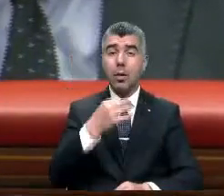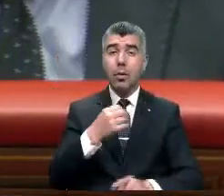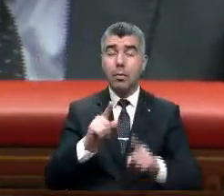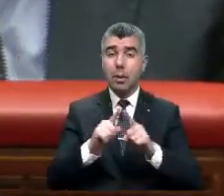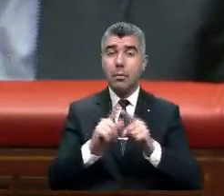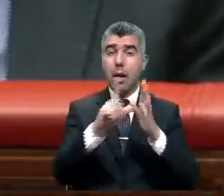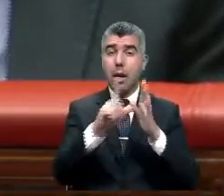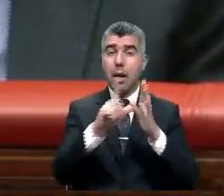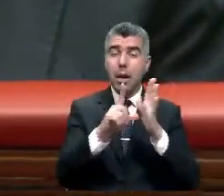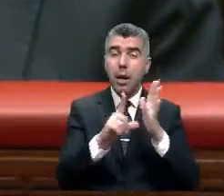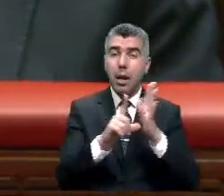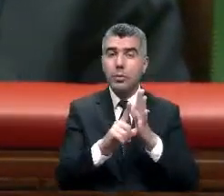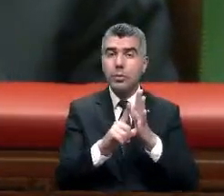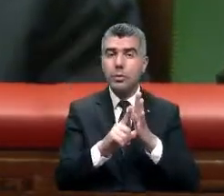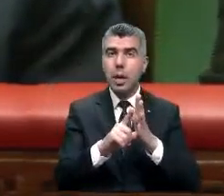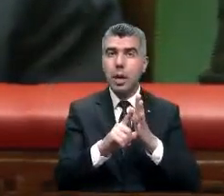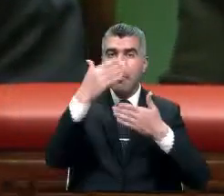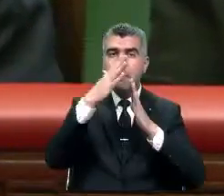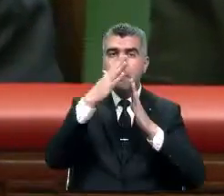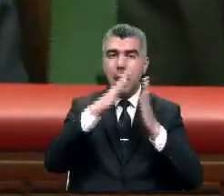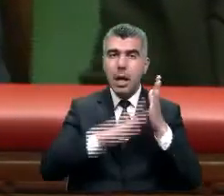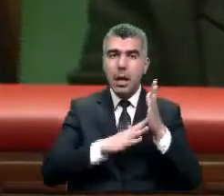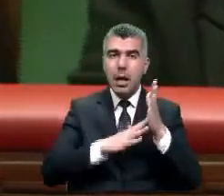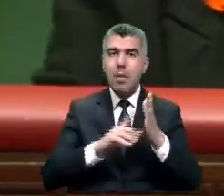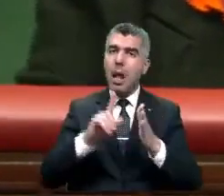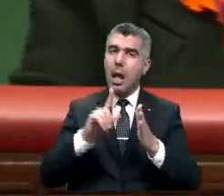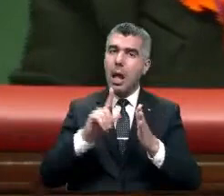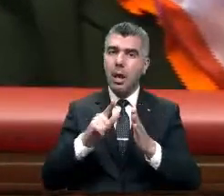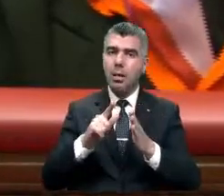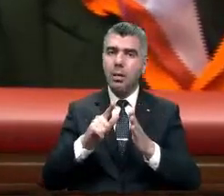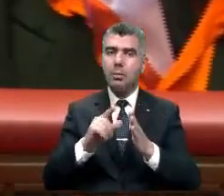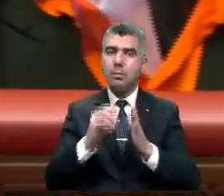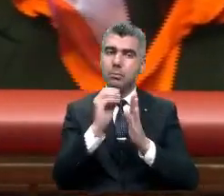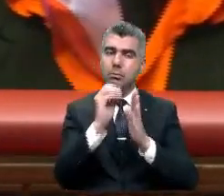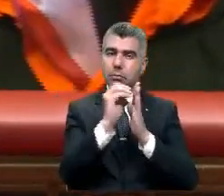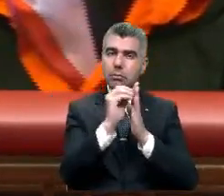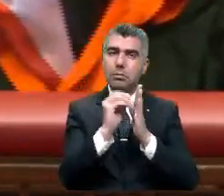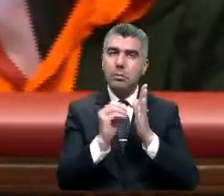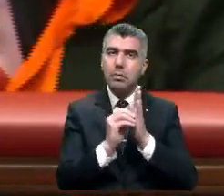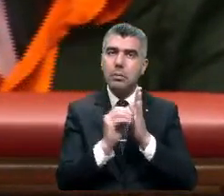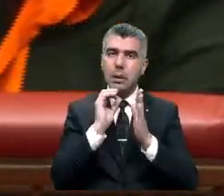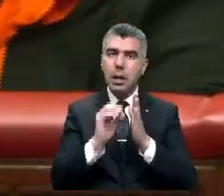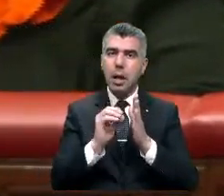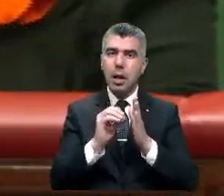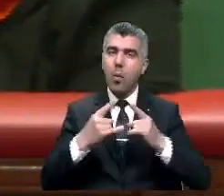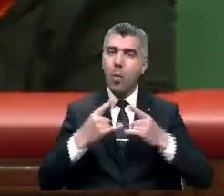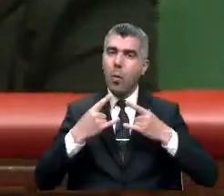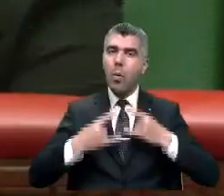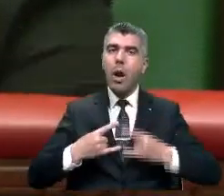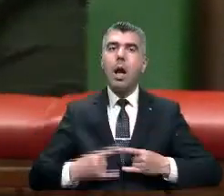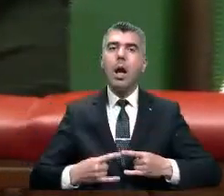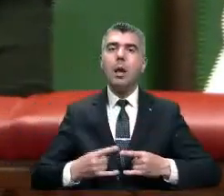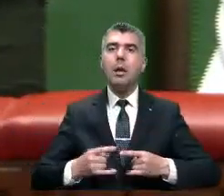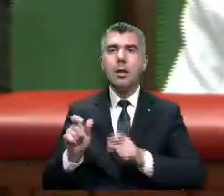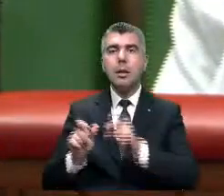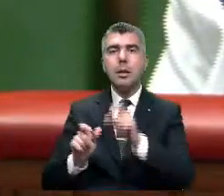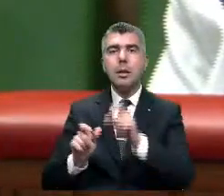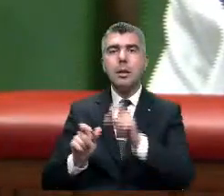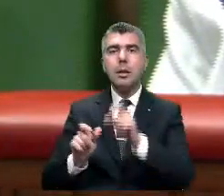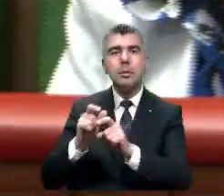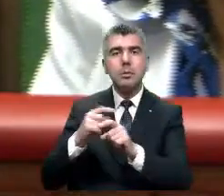ان الترسانه القانونيه بلادنا تتاثر هذه الخدمات من اجل ضمان سلامات وراحه